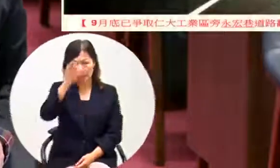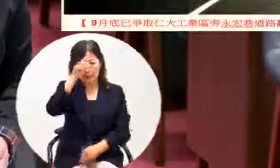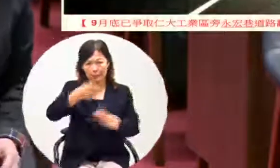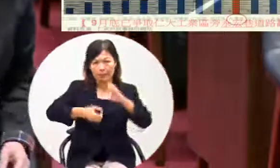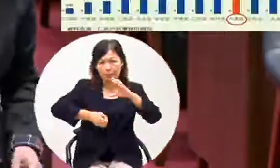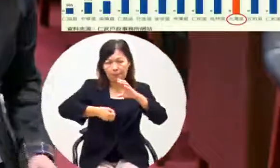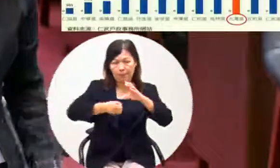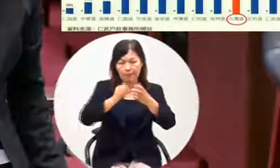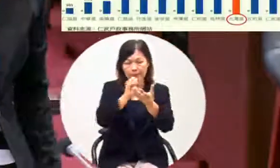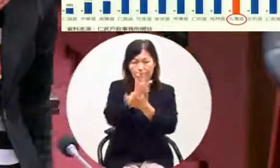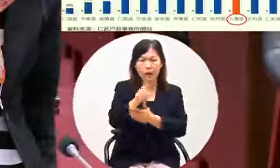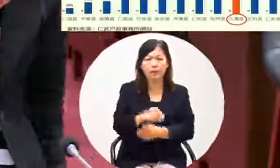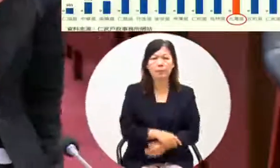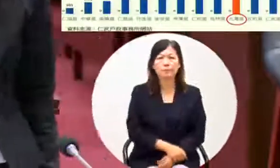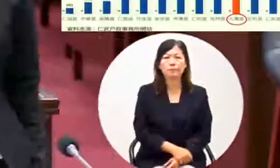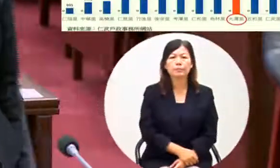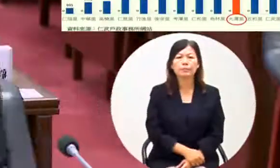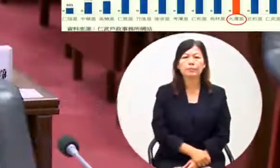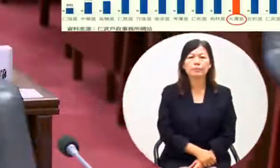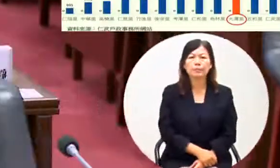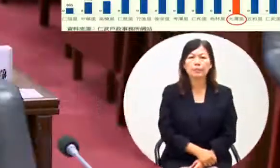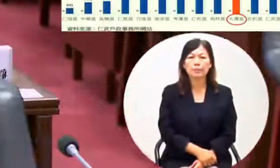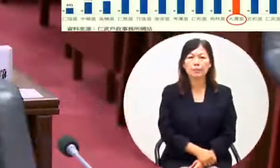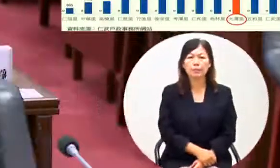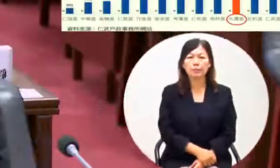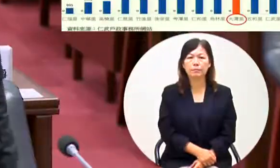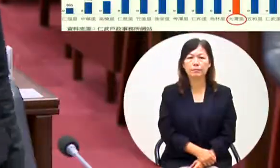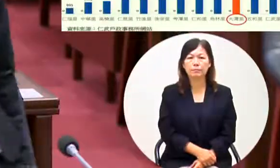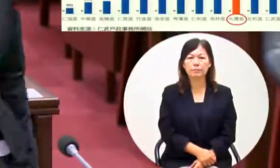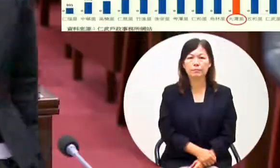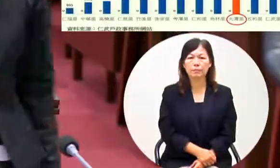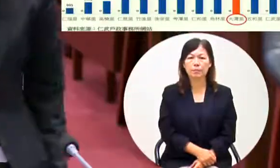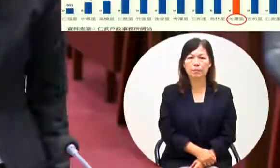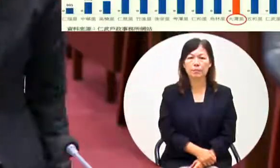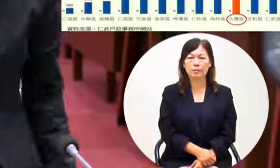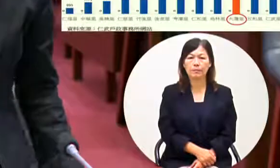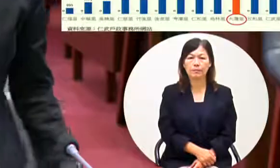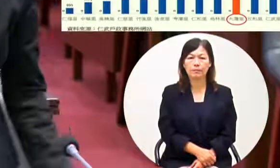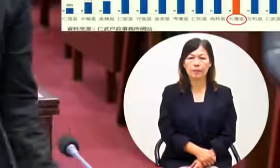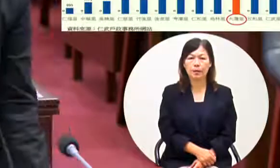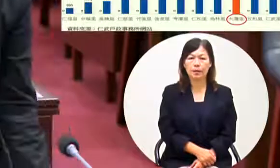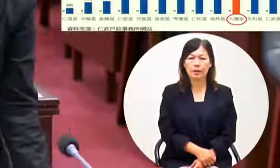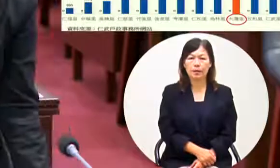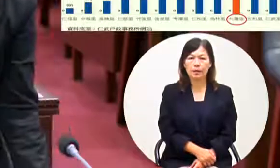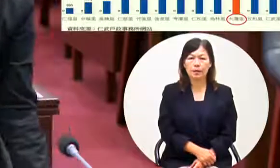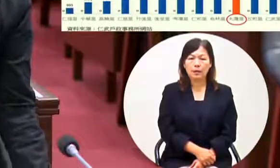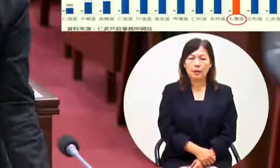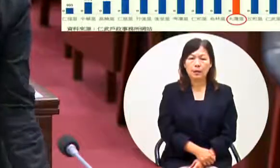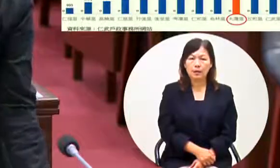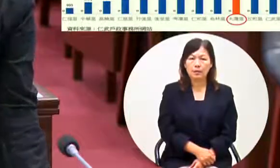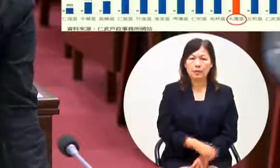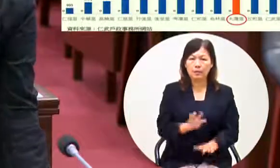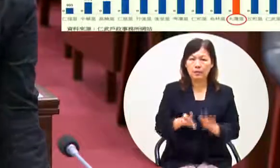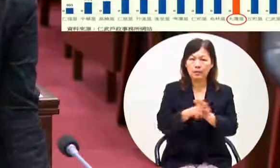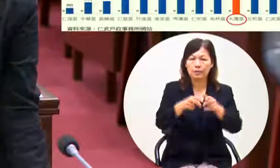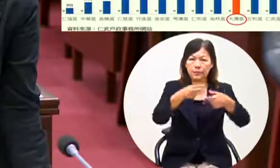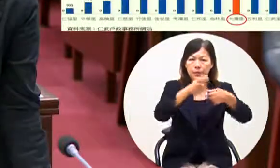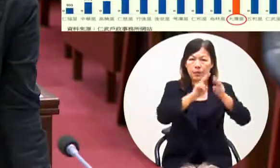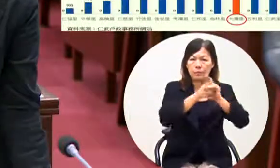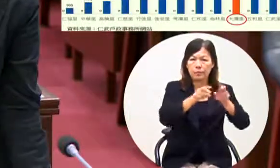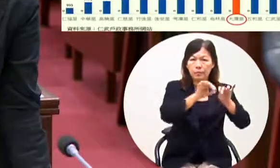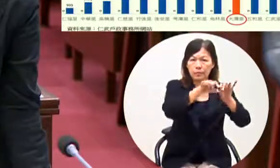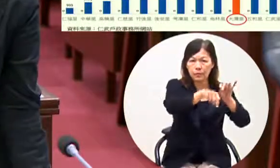PowerPoint， 来，我们现在看，这是仁武地区啊的各里的人口数